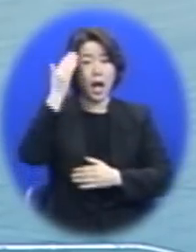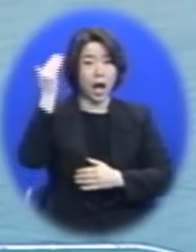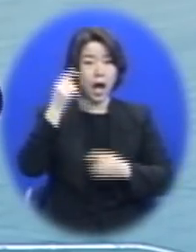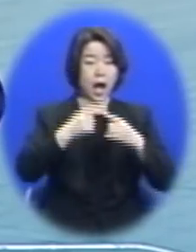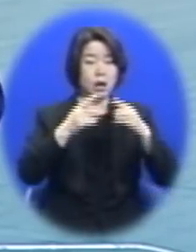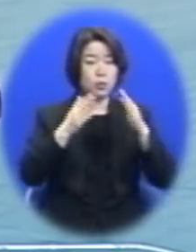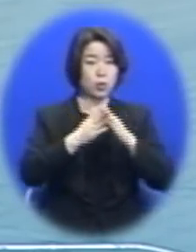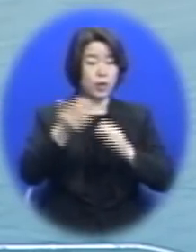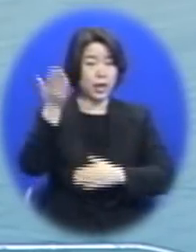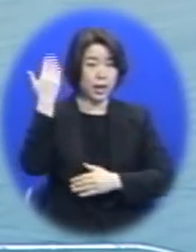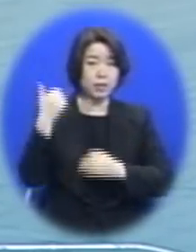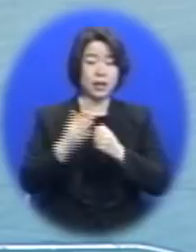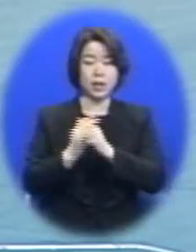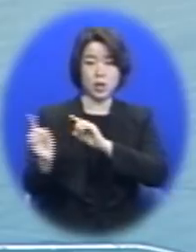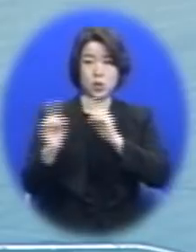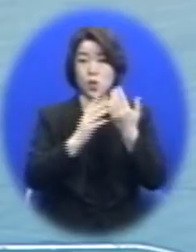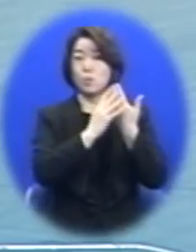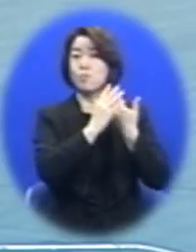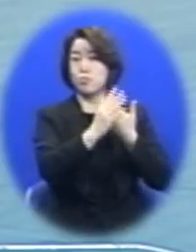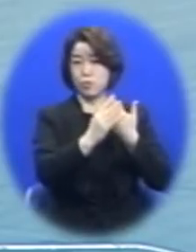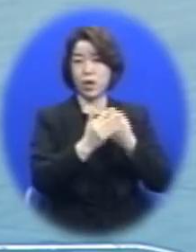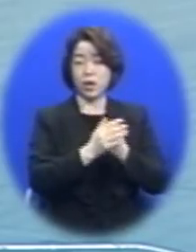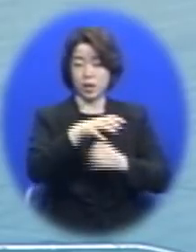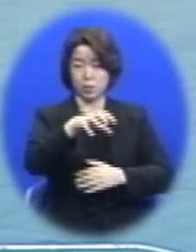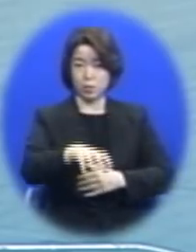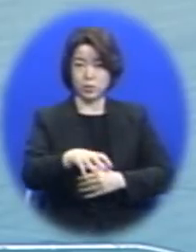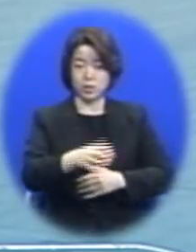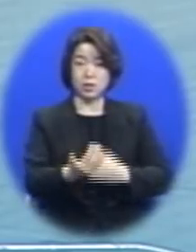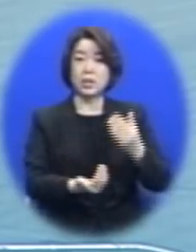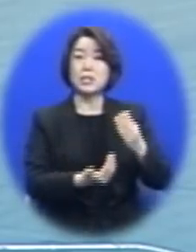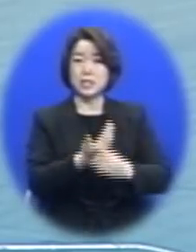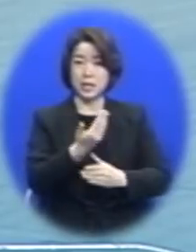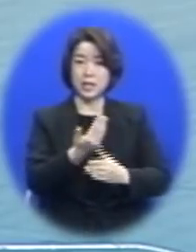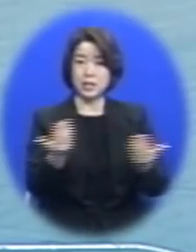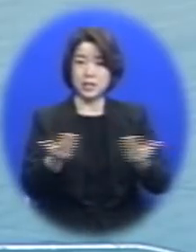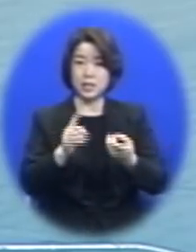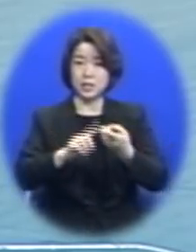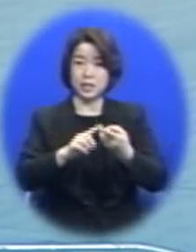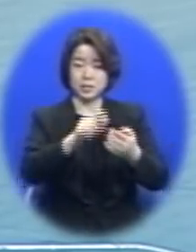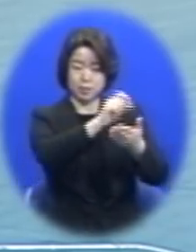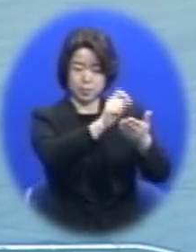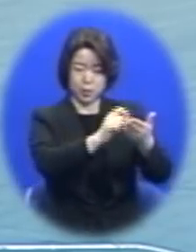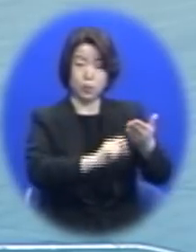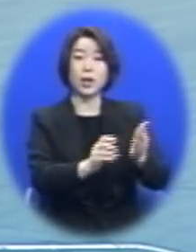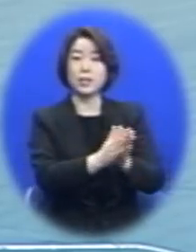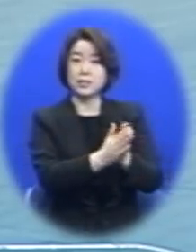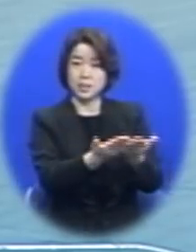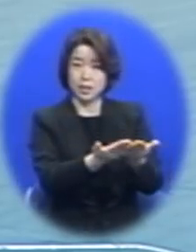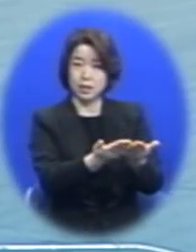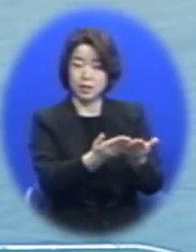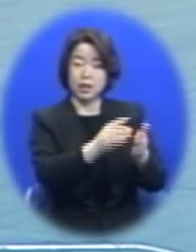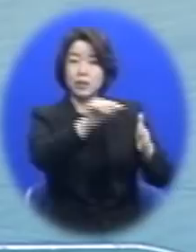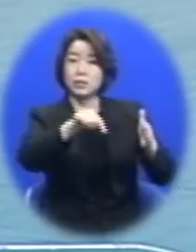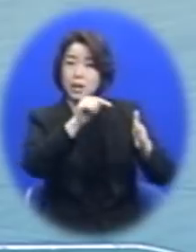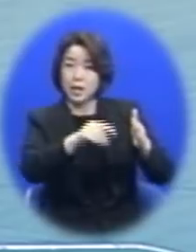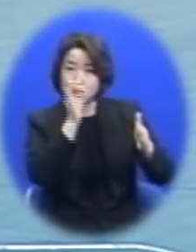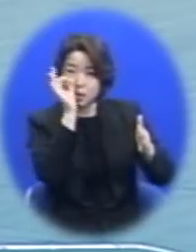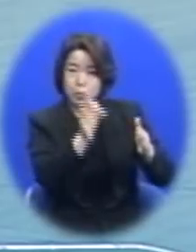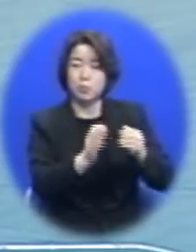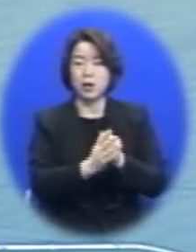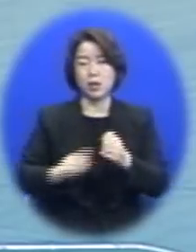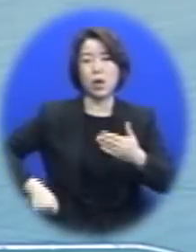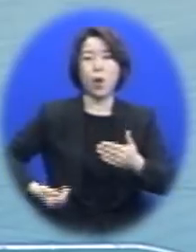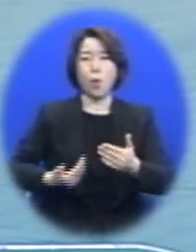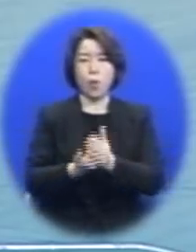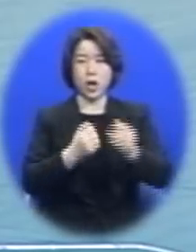부흥 의 현장에서 일어났던 일들을 기록한 책입니다 그런데 그 책에 보면 회개의 역사가